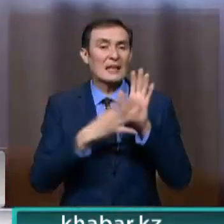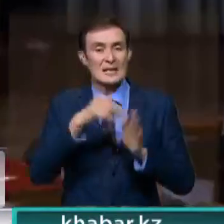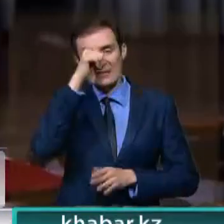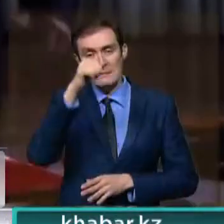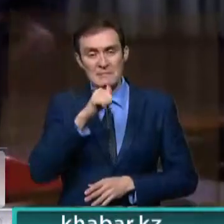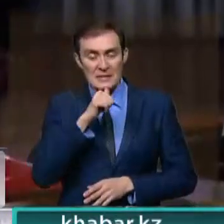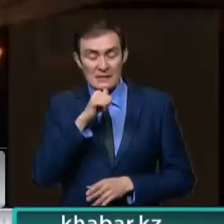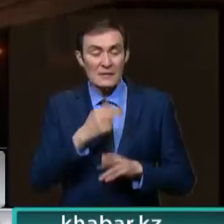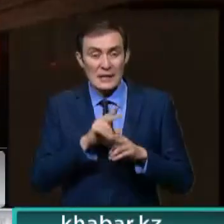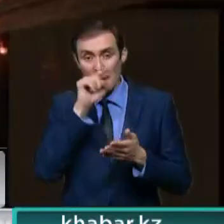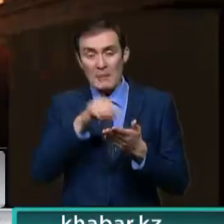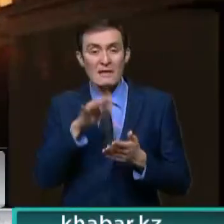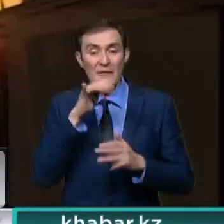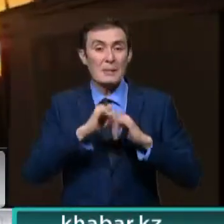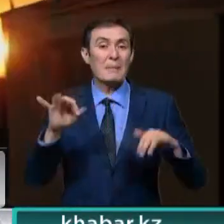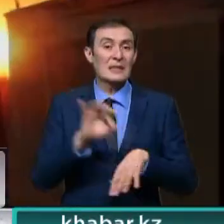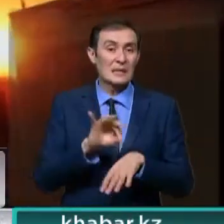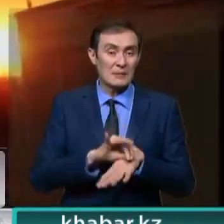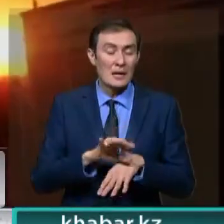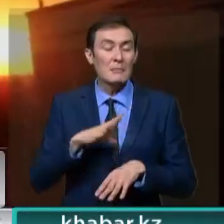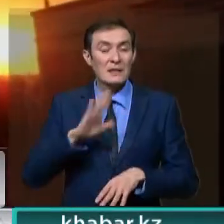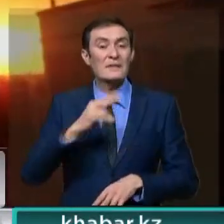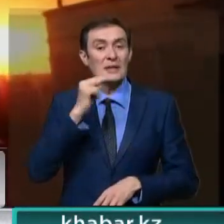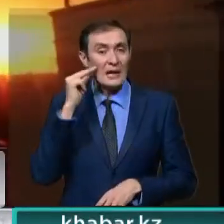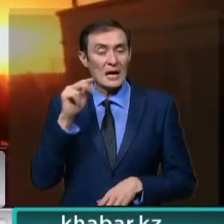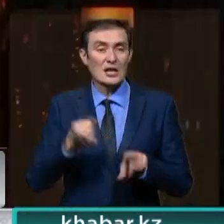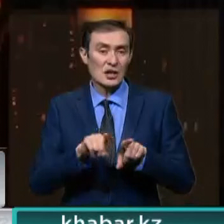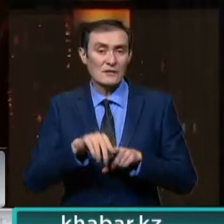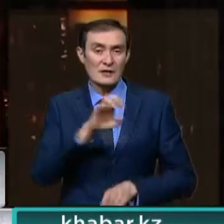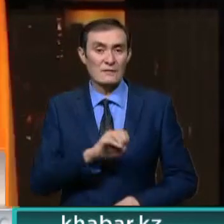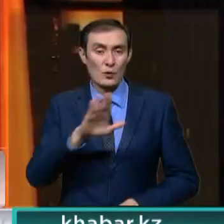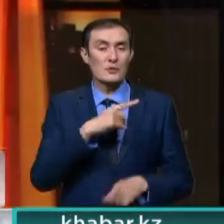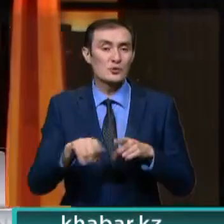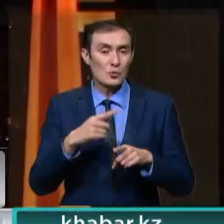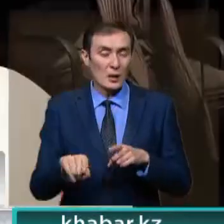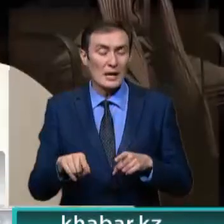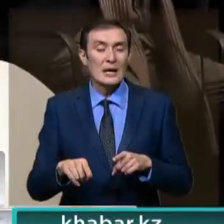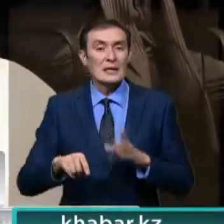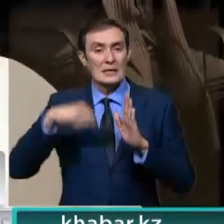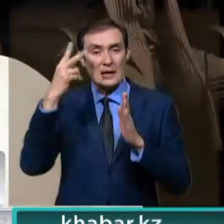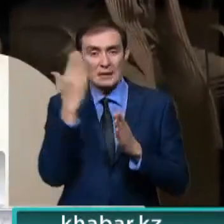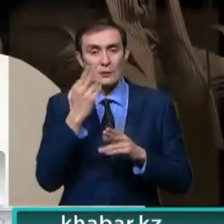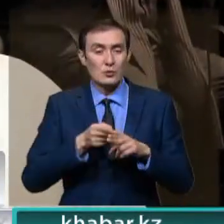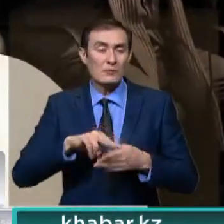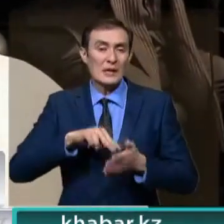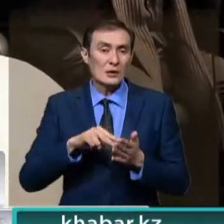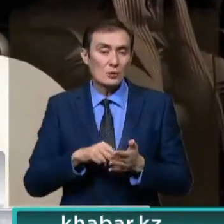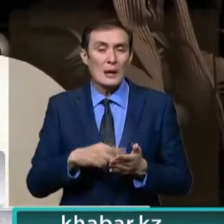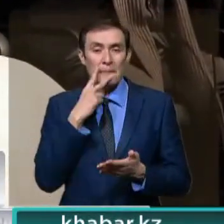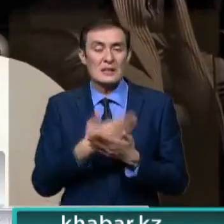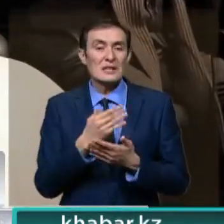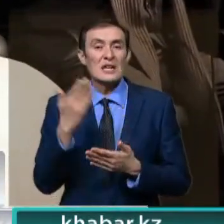19 месяцев и выпали на разгар пандемии, уже прошла в Китае и Европе. В скором времени создатели картины планируют представить